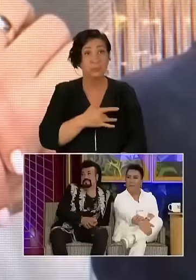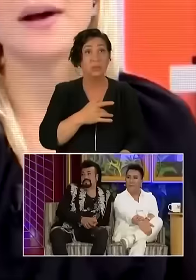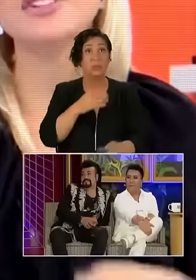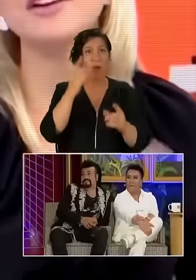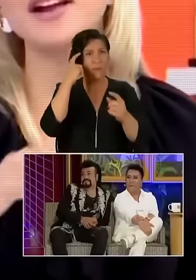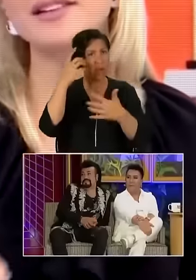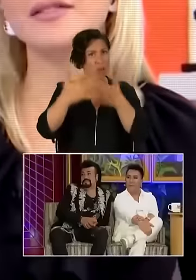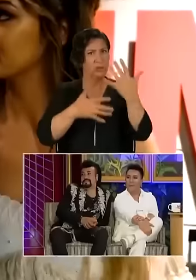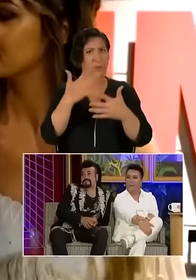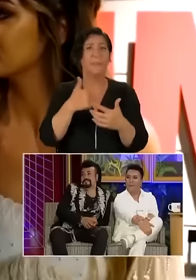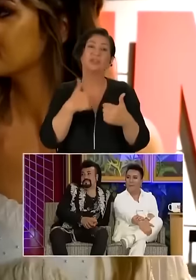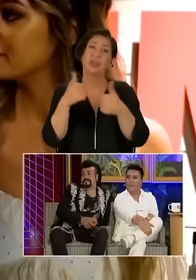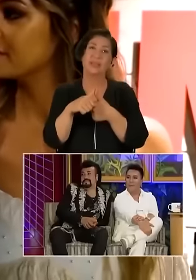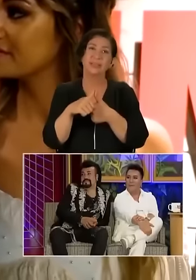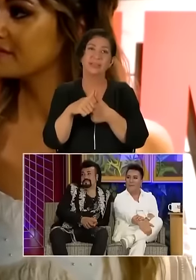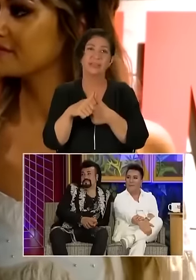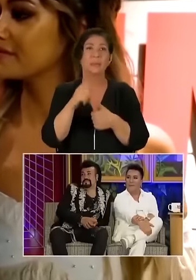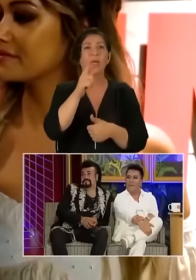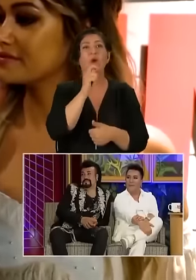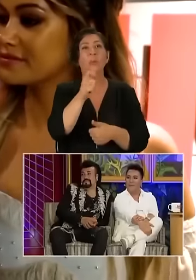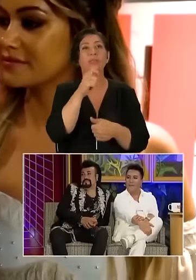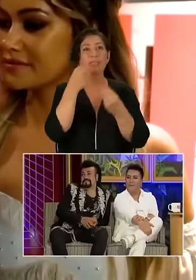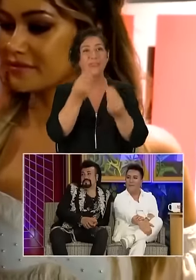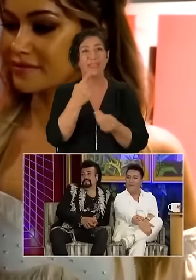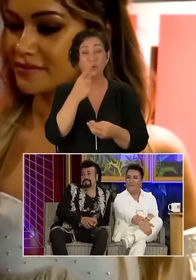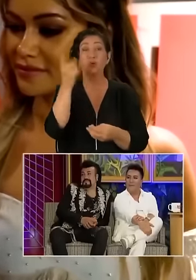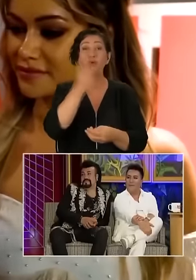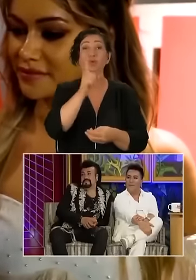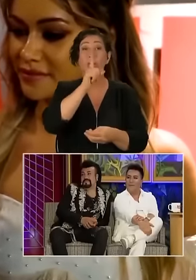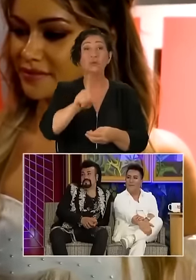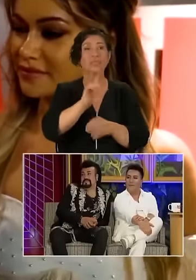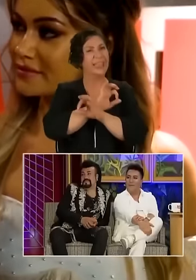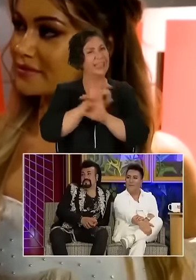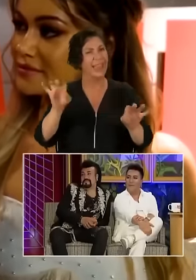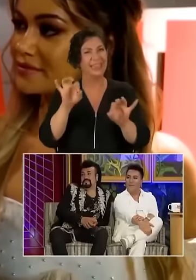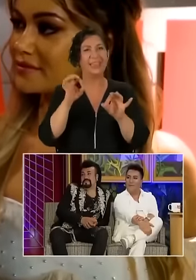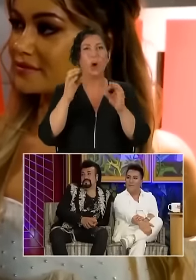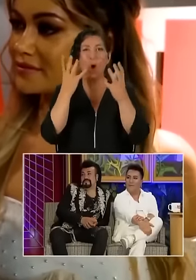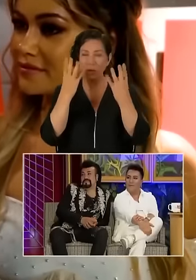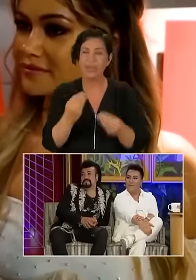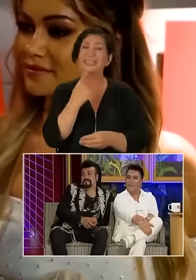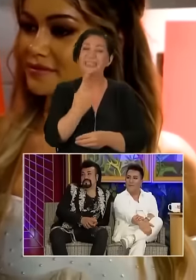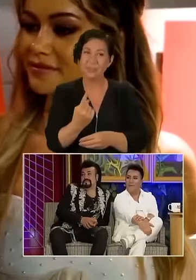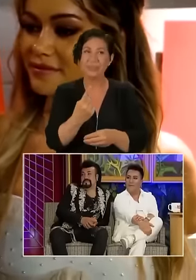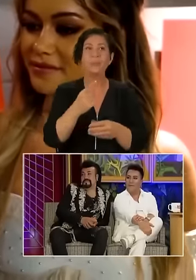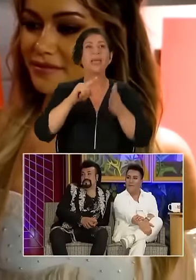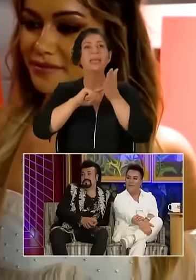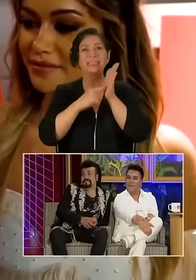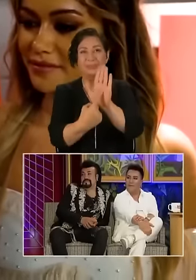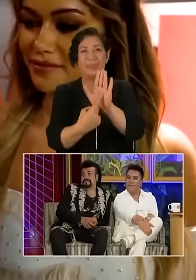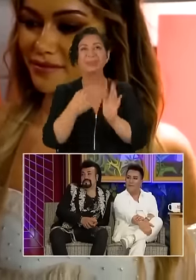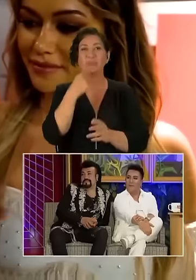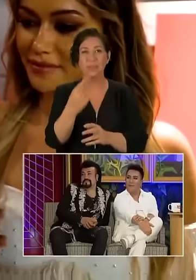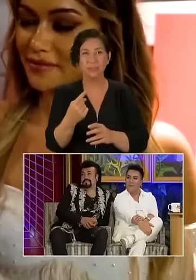çok karıştı. Aa, bence evlendi. Gala gününde de röportaj verirken demiştim ki %100 net bir şeye kavuşacaksınız demiştim. Kanıtlarıyla